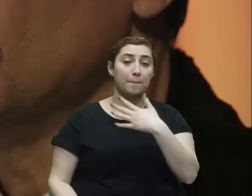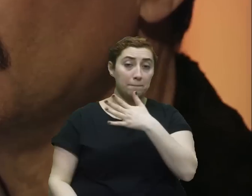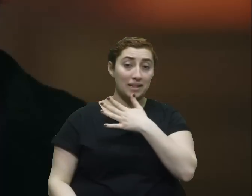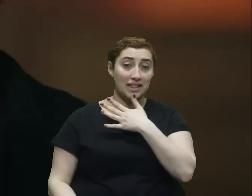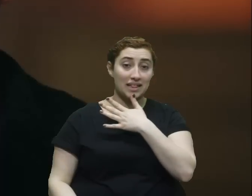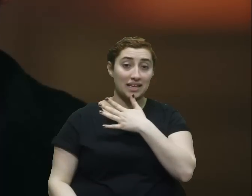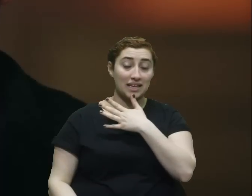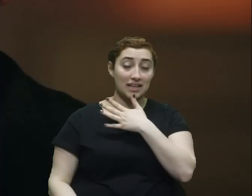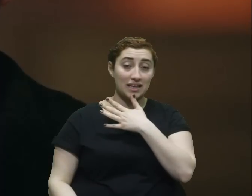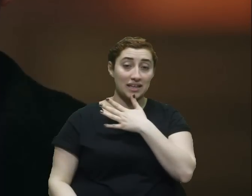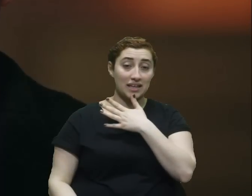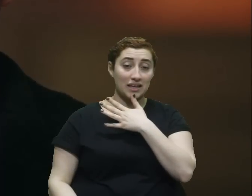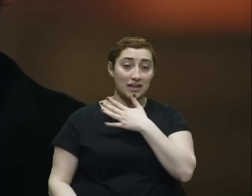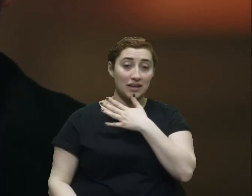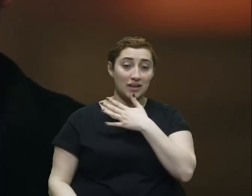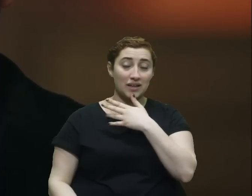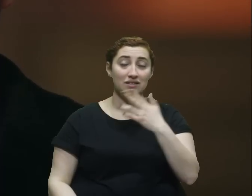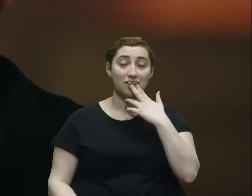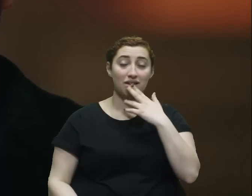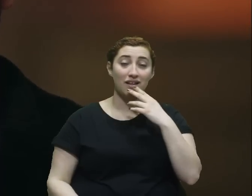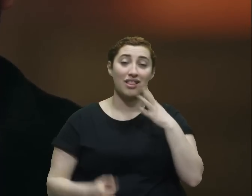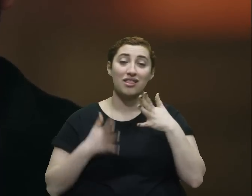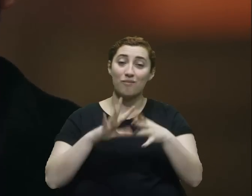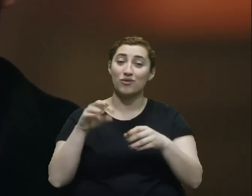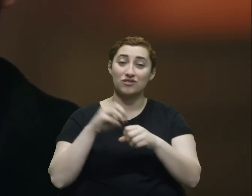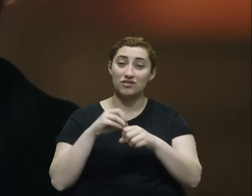bildiği tütün deposuna